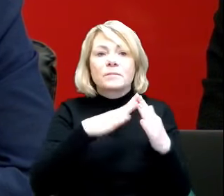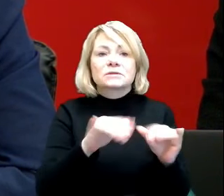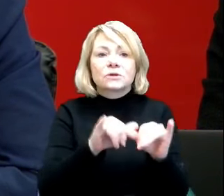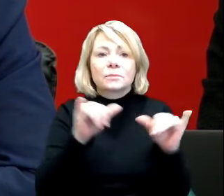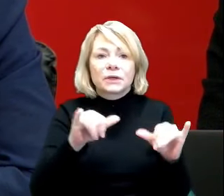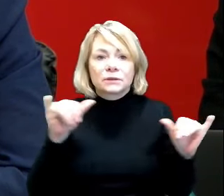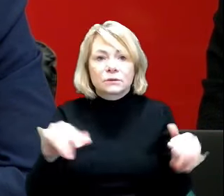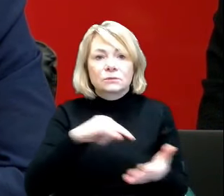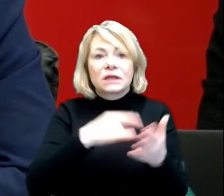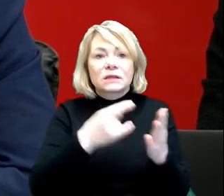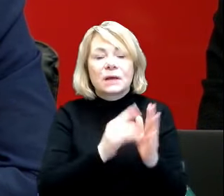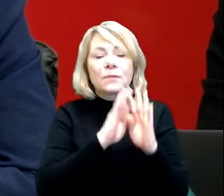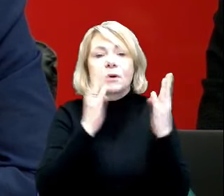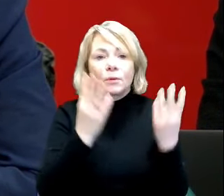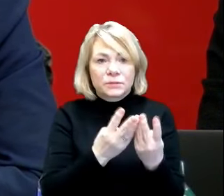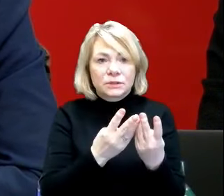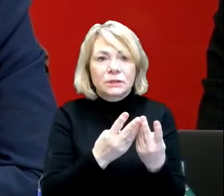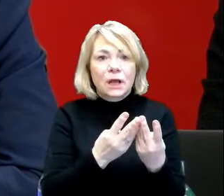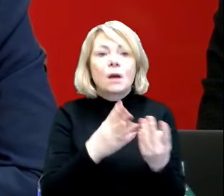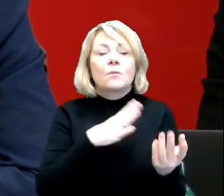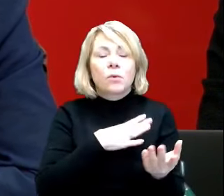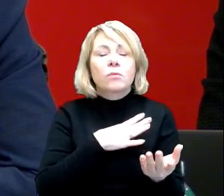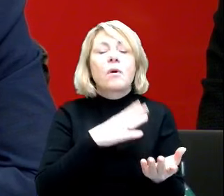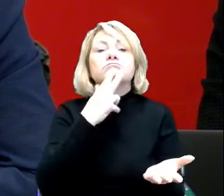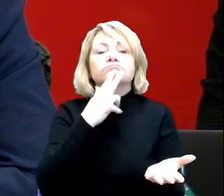pritarta ar turėtumėt